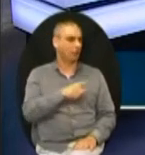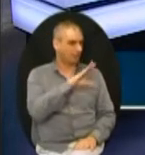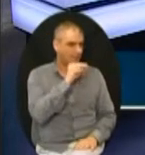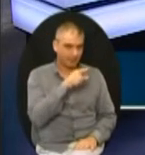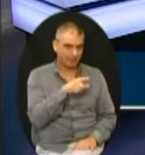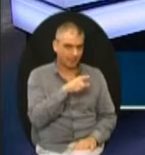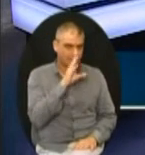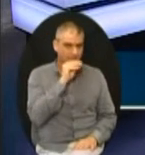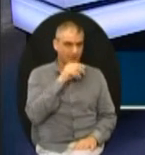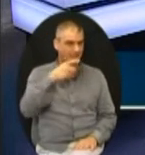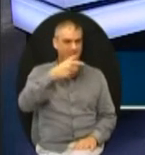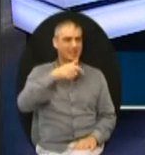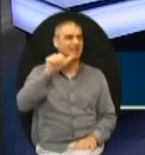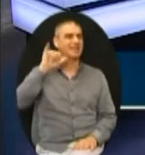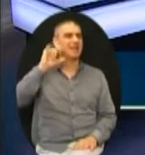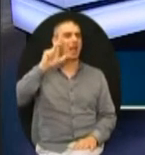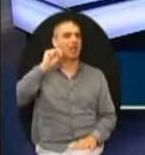על, אילנה דיין